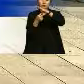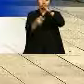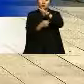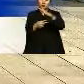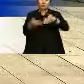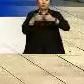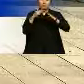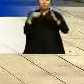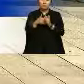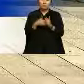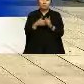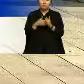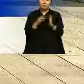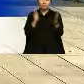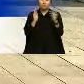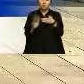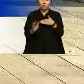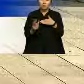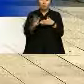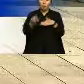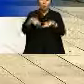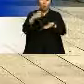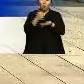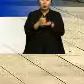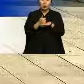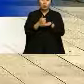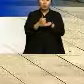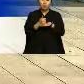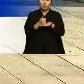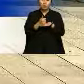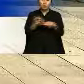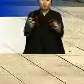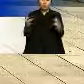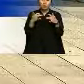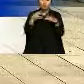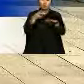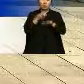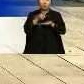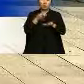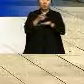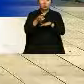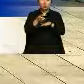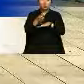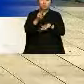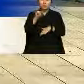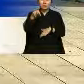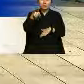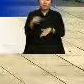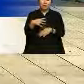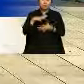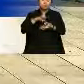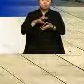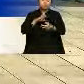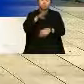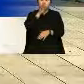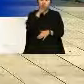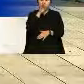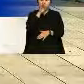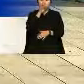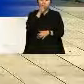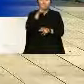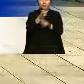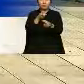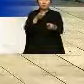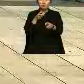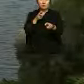때 그 왕숙 지구에서 몰려오는 그 차량들이 미사에서 소화할 수 있는 그런 교통망이